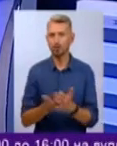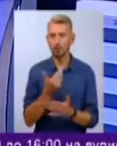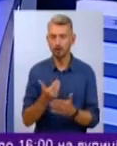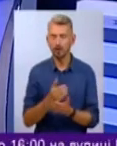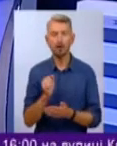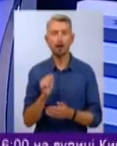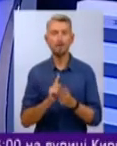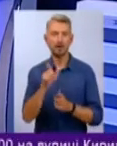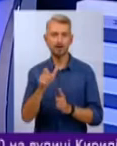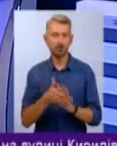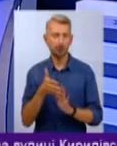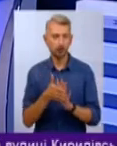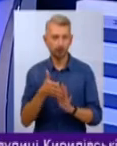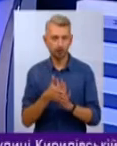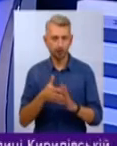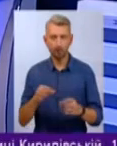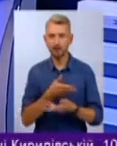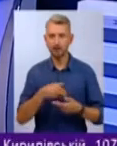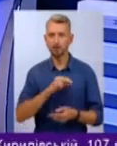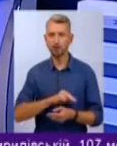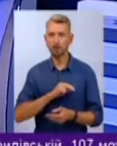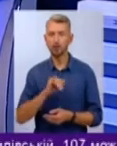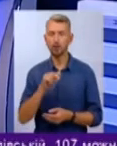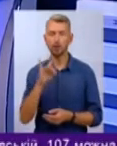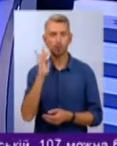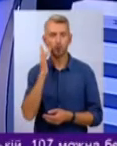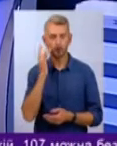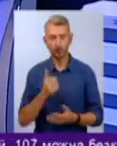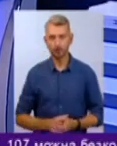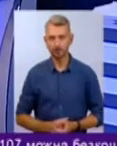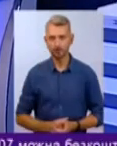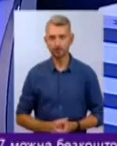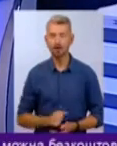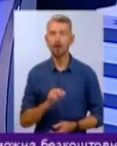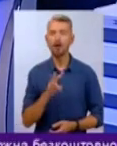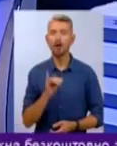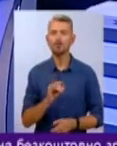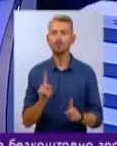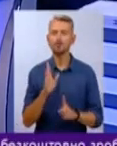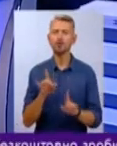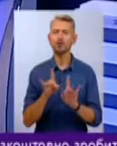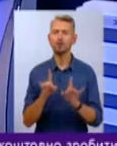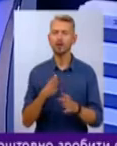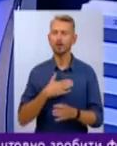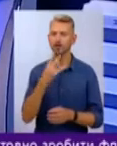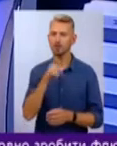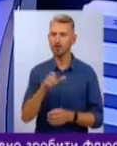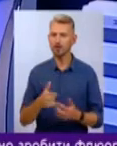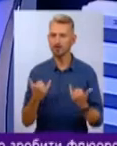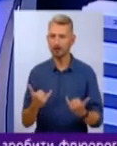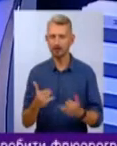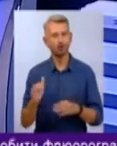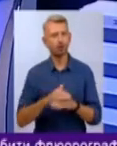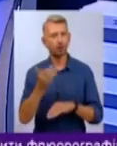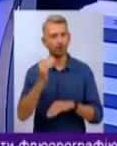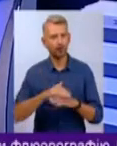Ну, а перекладач жестової мови з нами працює Ігор Бондаренко. Аню, що будеш розповідати нашим глядачам зараз? Доброго